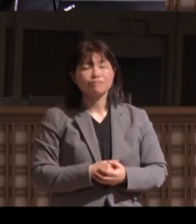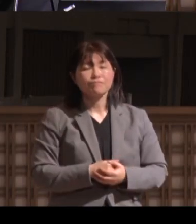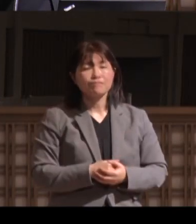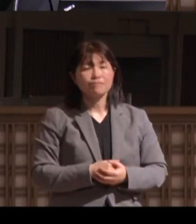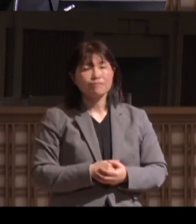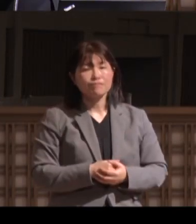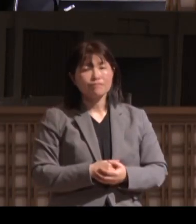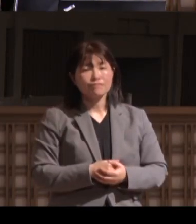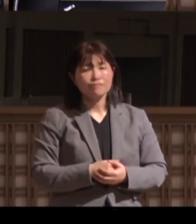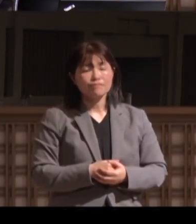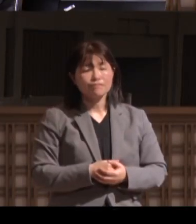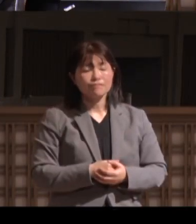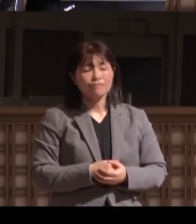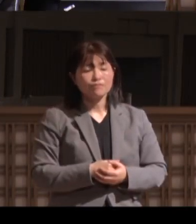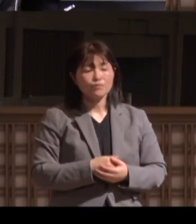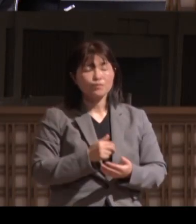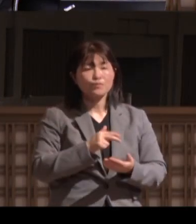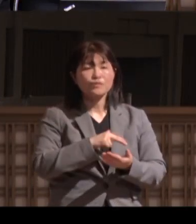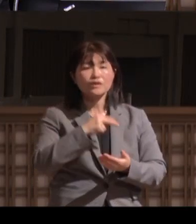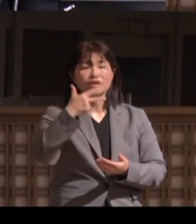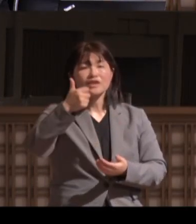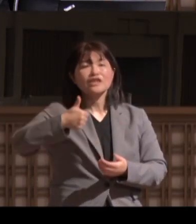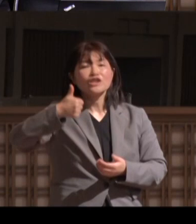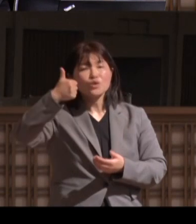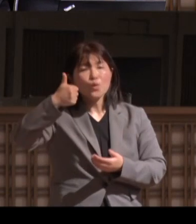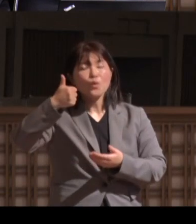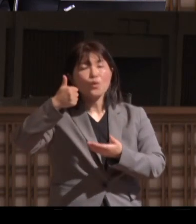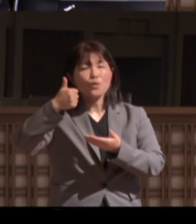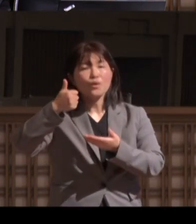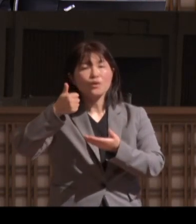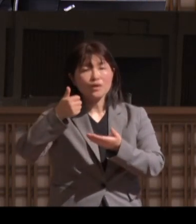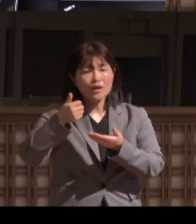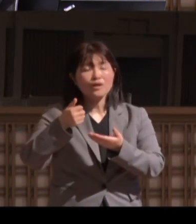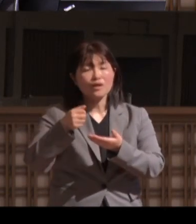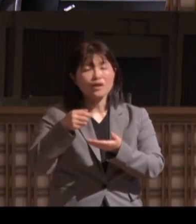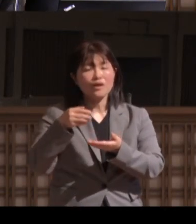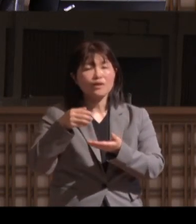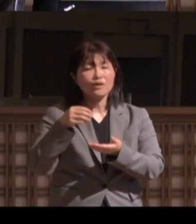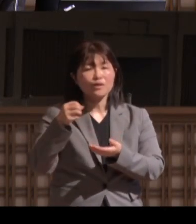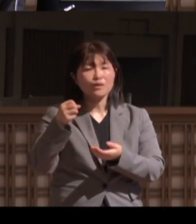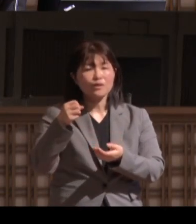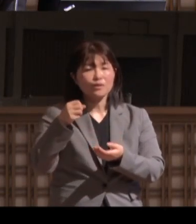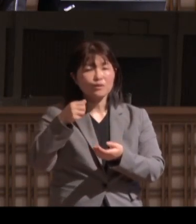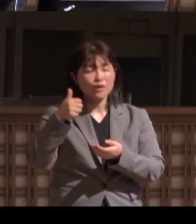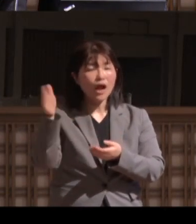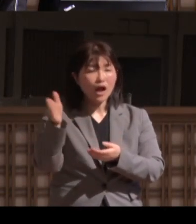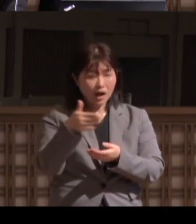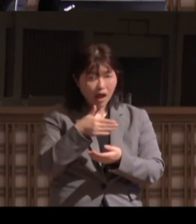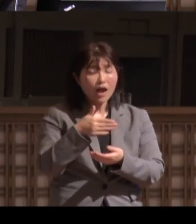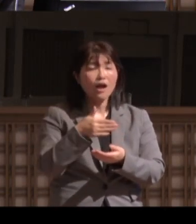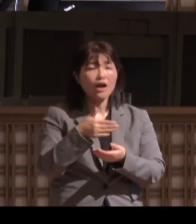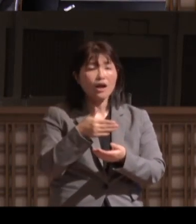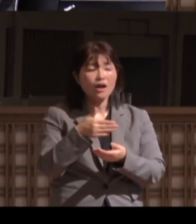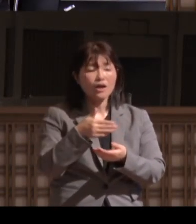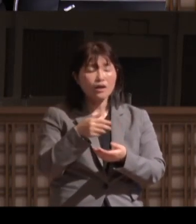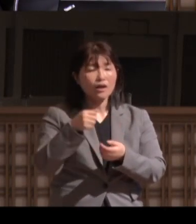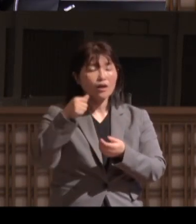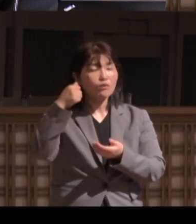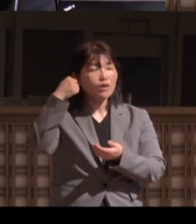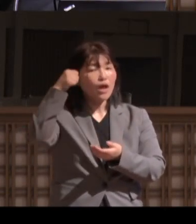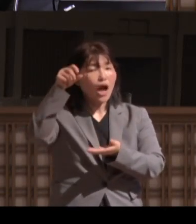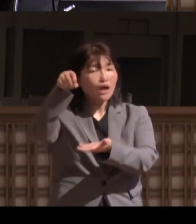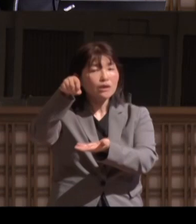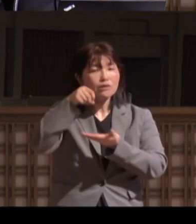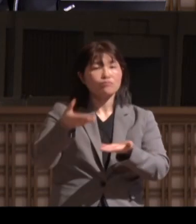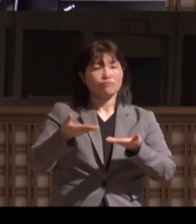くださいえ市長さんはあ移動されましたけどもえ市長さんの方からこういう提案をさ